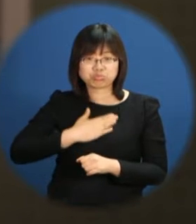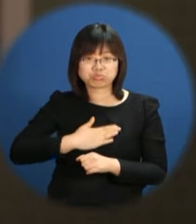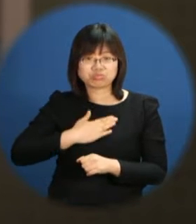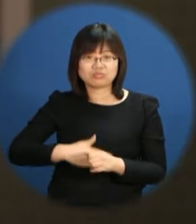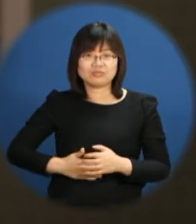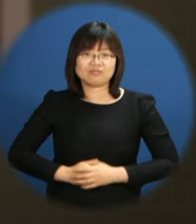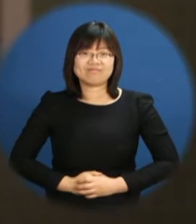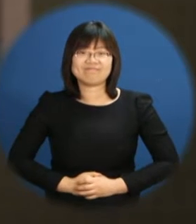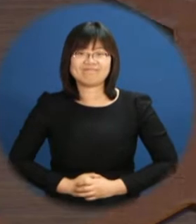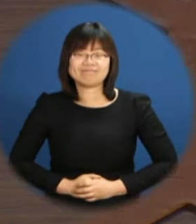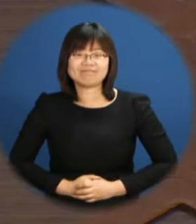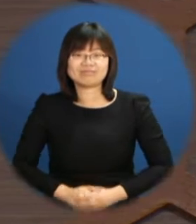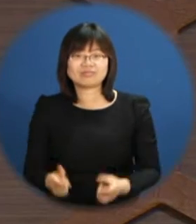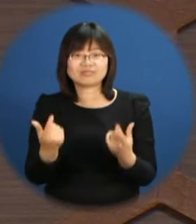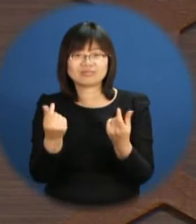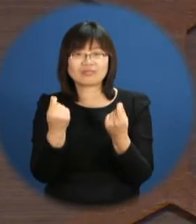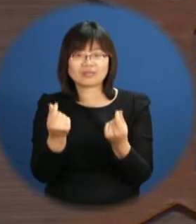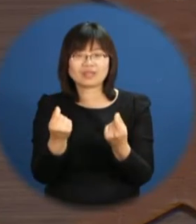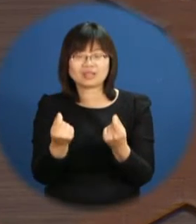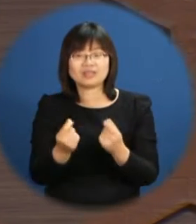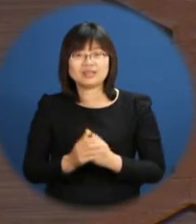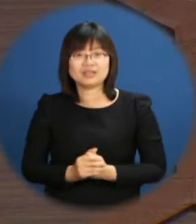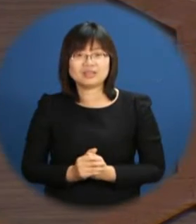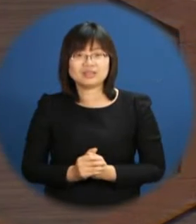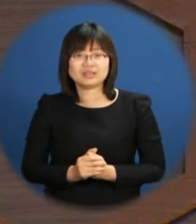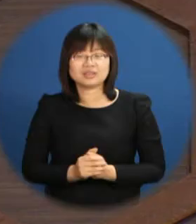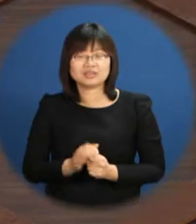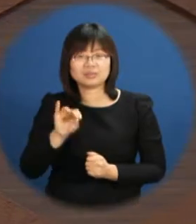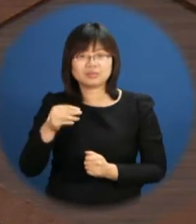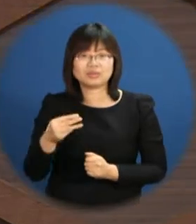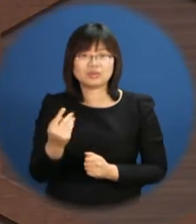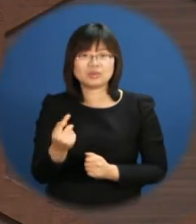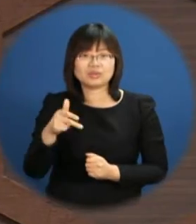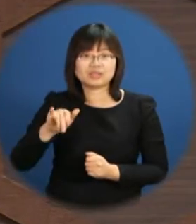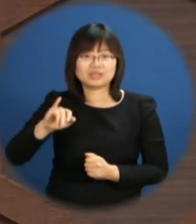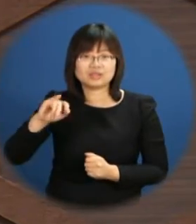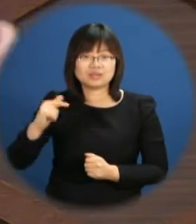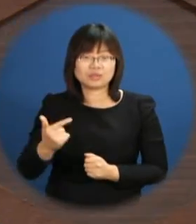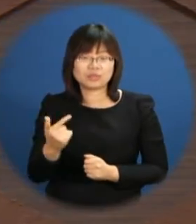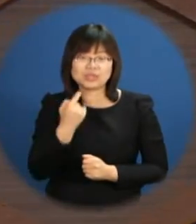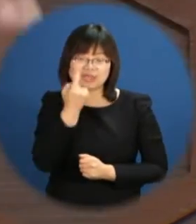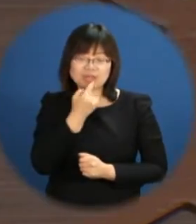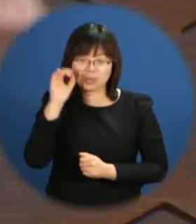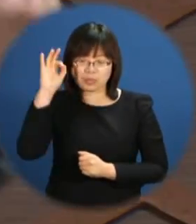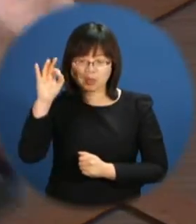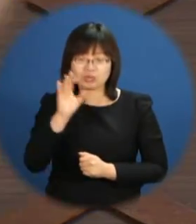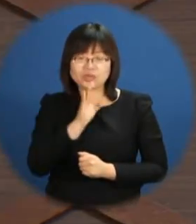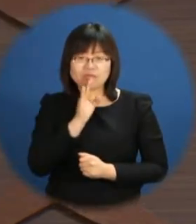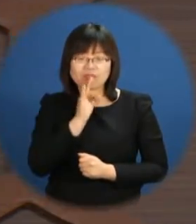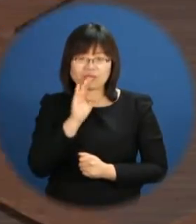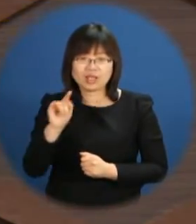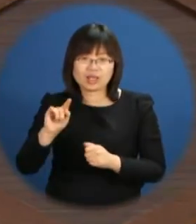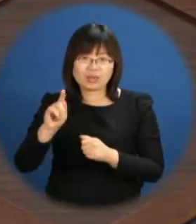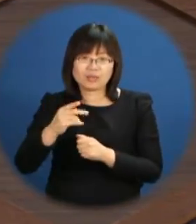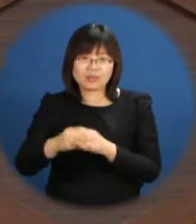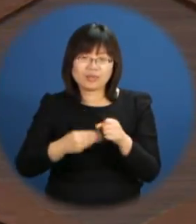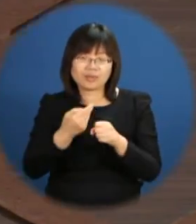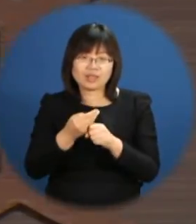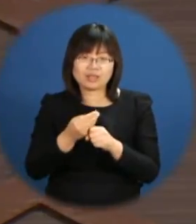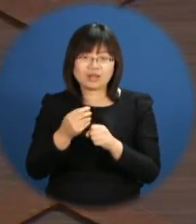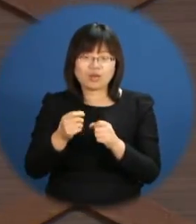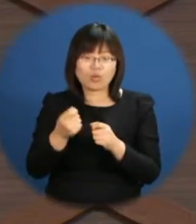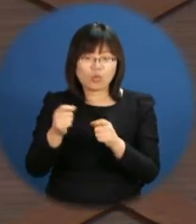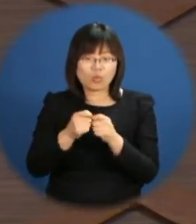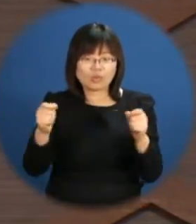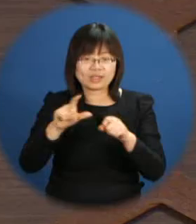겁니다 그 이런 이렇게 해서 285g 스톤이 로 내서 정말 그렇게 몇 백 년 동안 내려오며